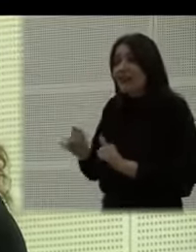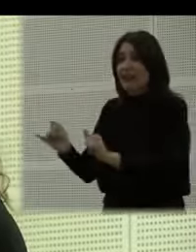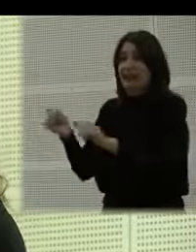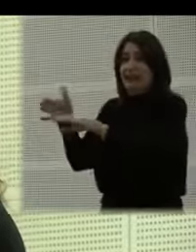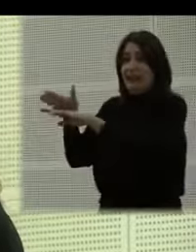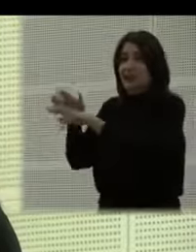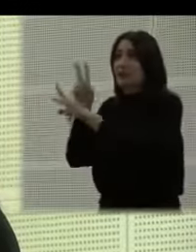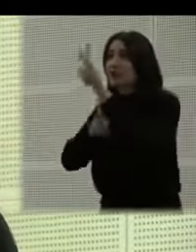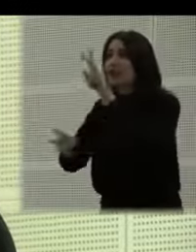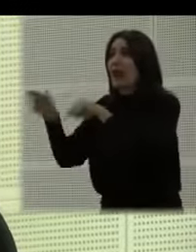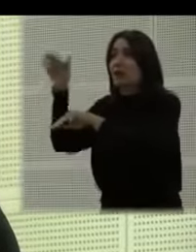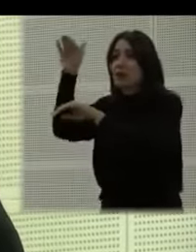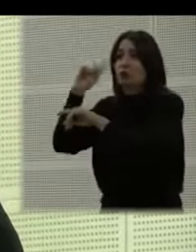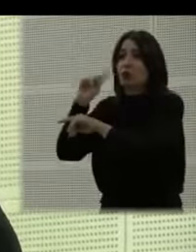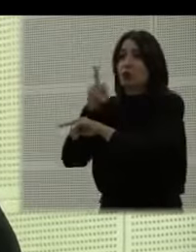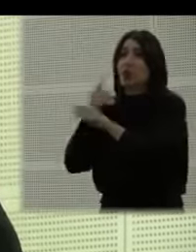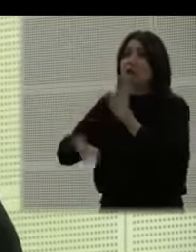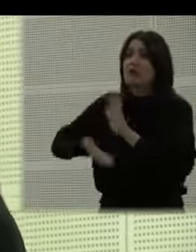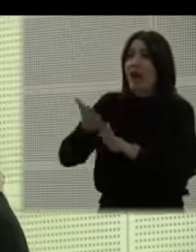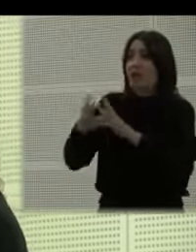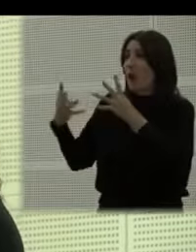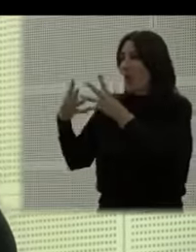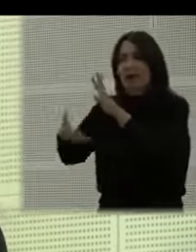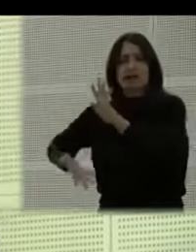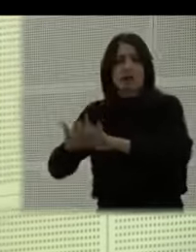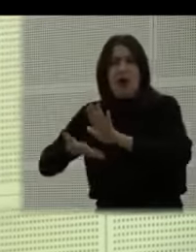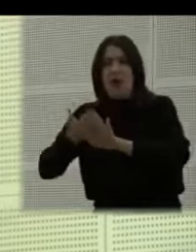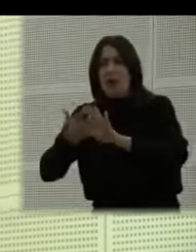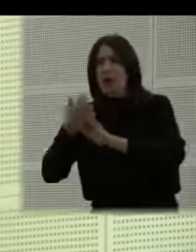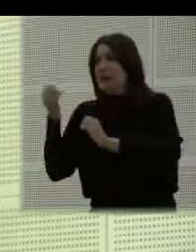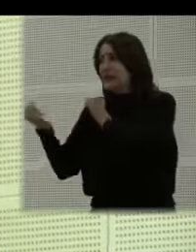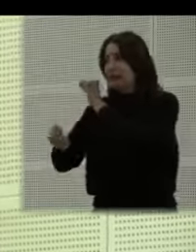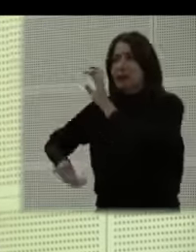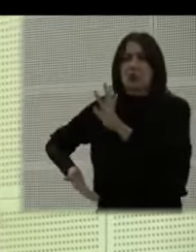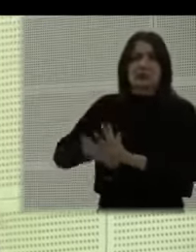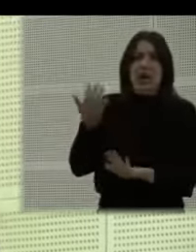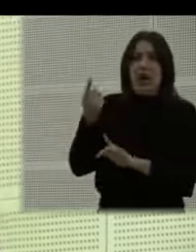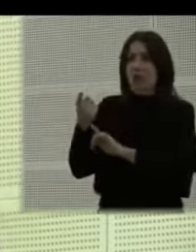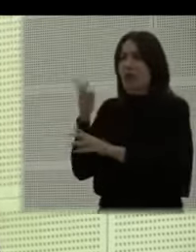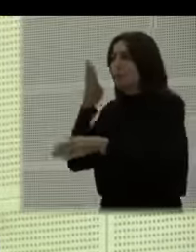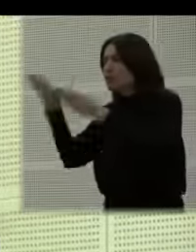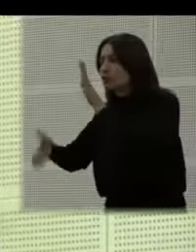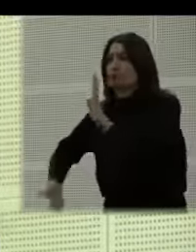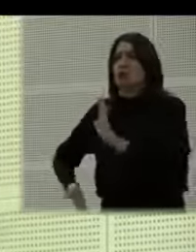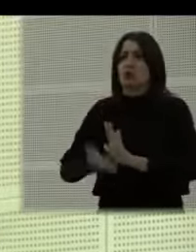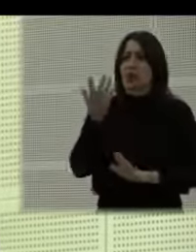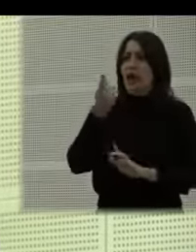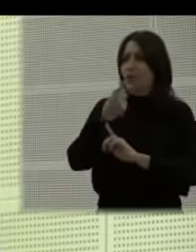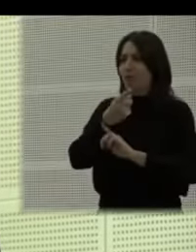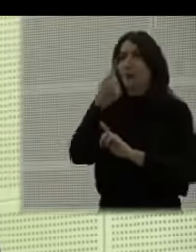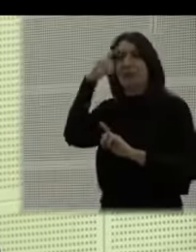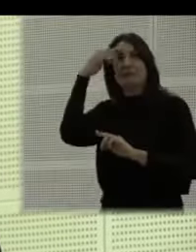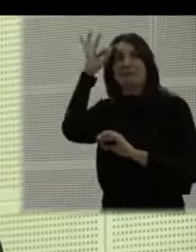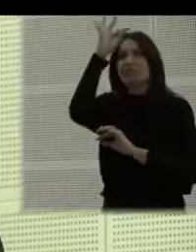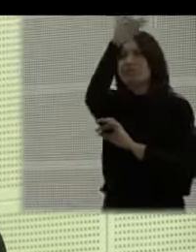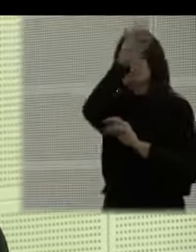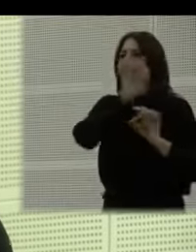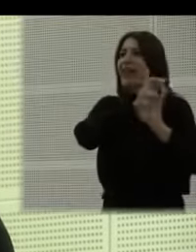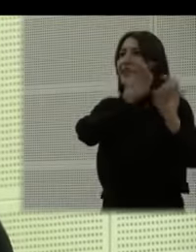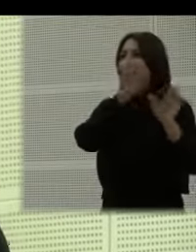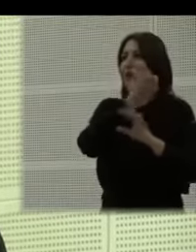avere un futuro migliore, scappare dalle guerre, dalla disperazione, dalla persecuzione. Con la libertà è,